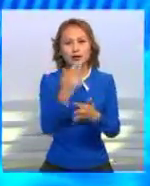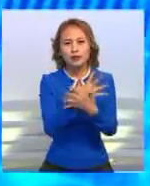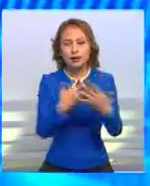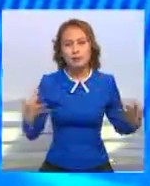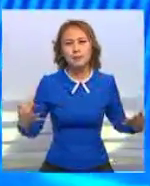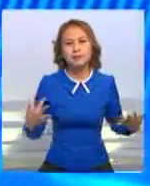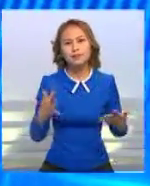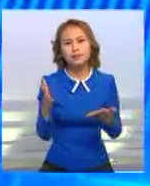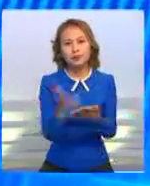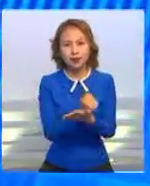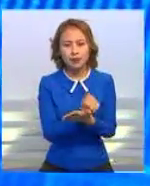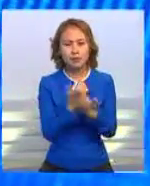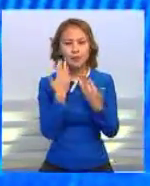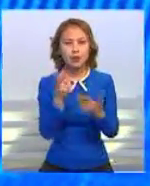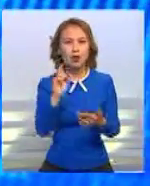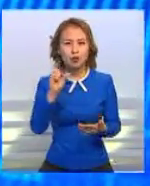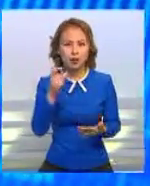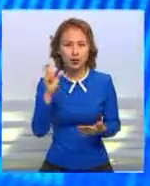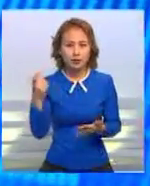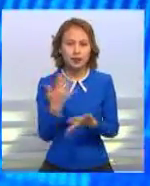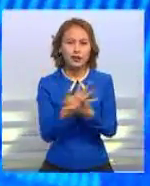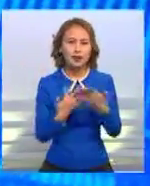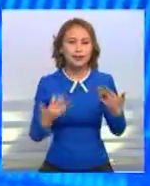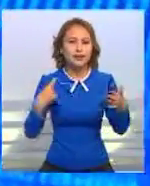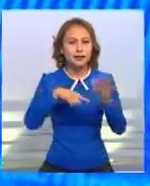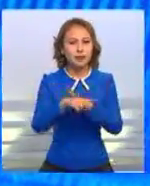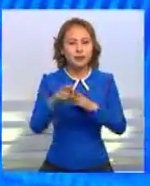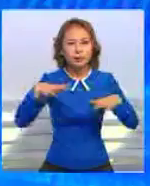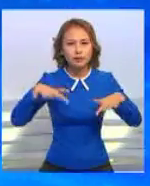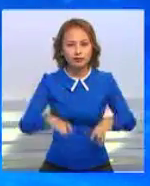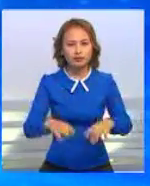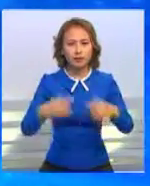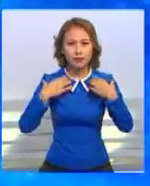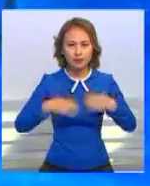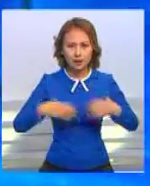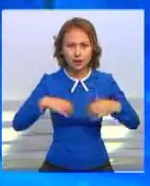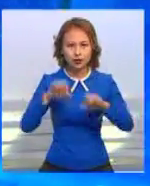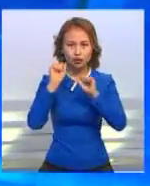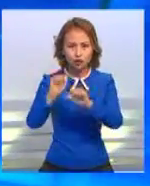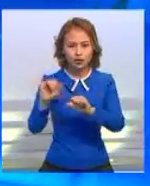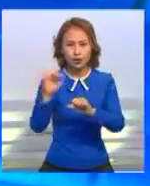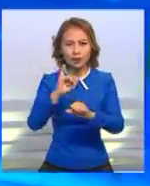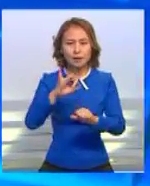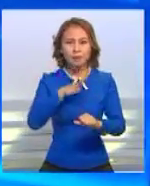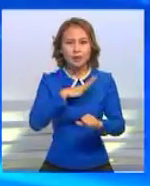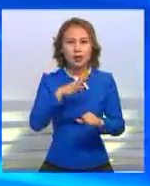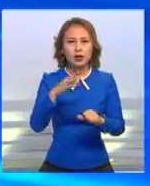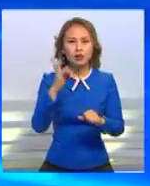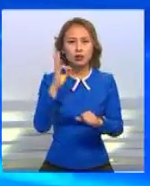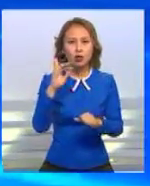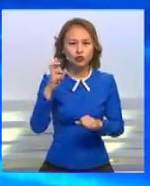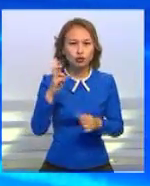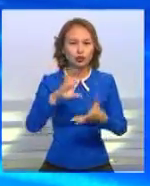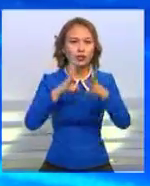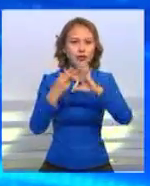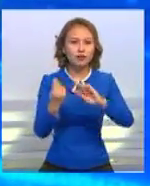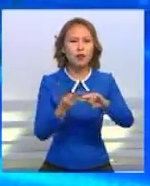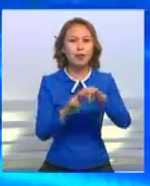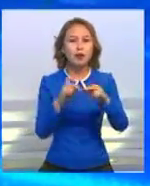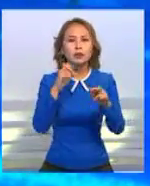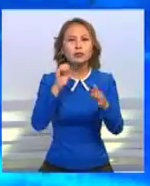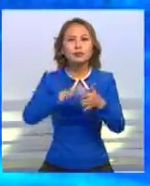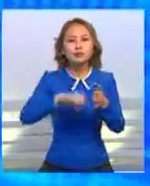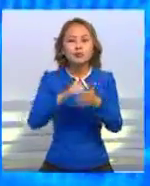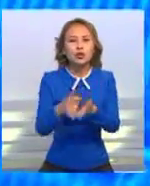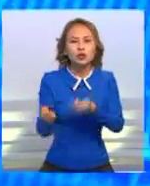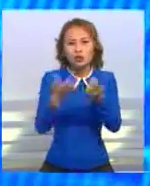оның оқтары табылған. Мамандар темір тұлпар ішінде бронежилет пен аңшы пышағы болған мәлімдеді. Қазір күдіктілердің қаруды не үшін